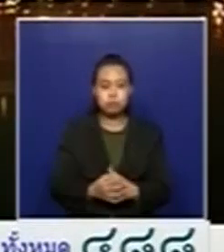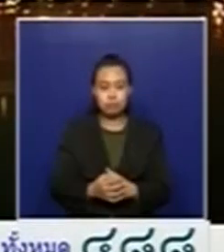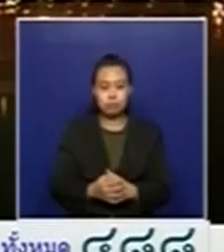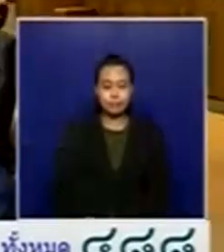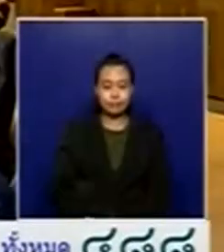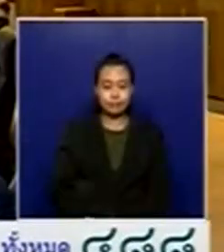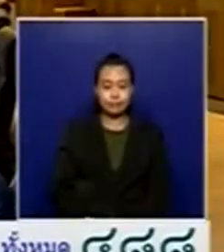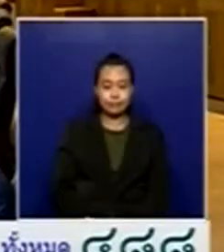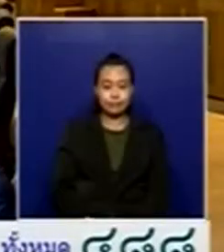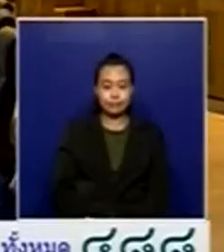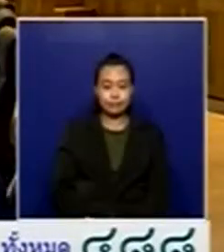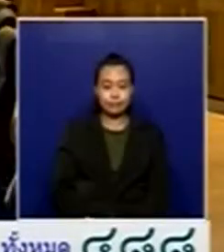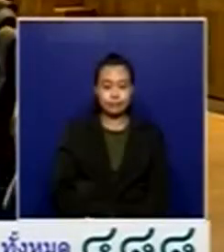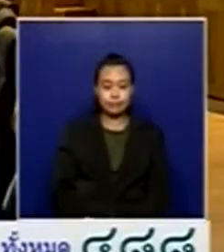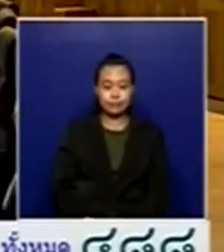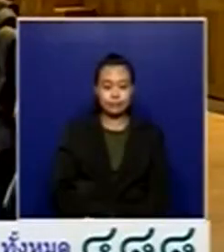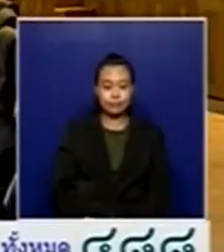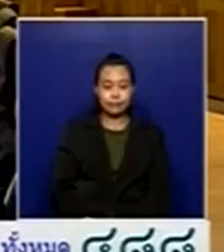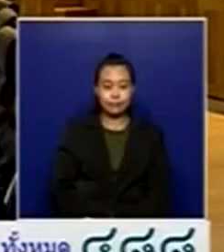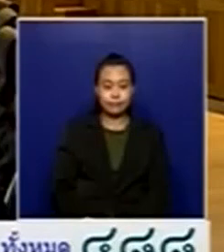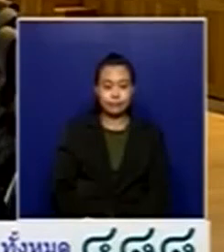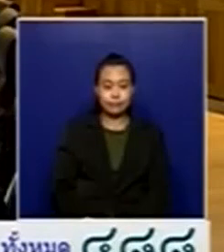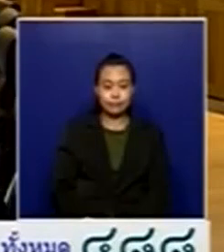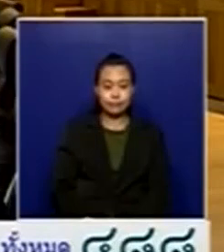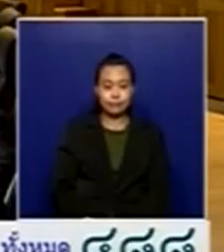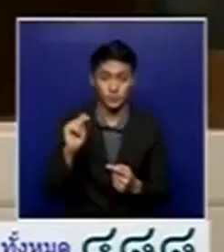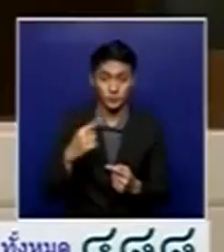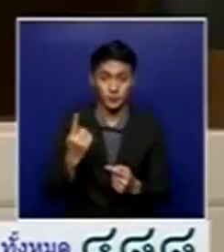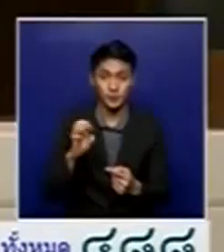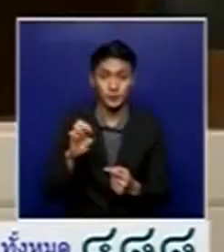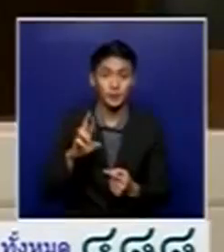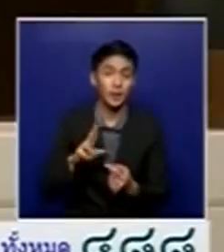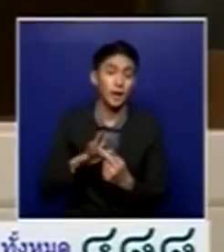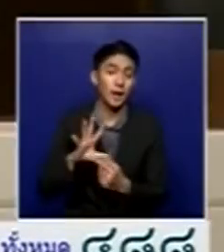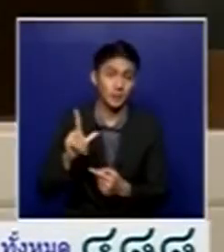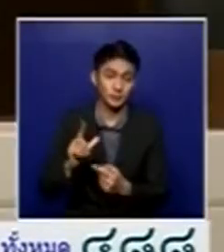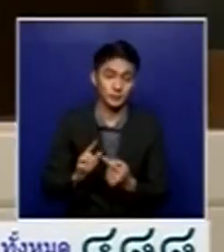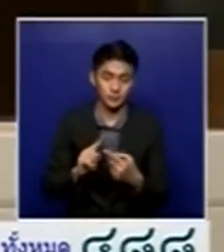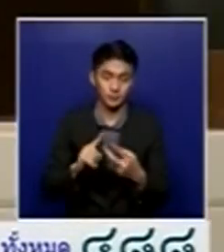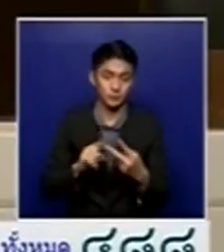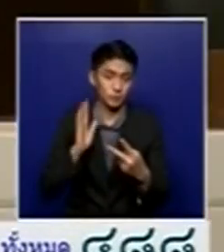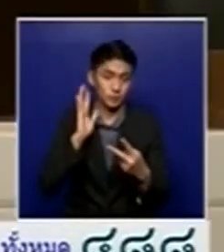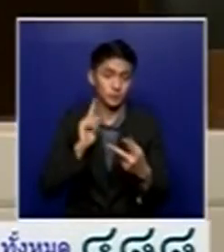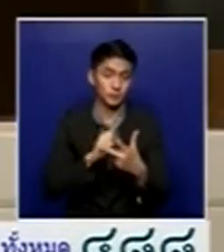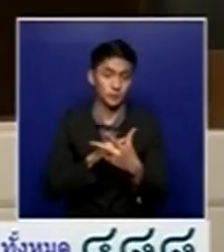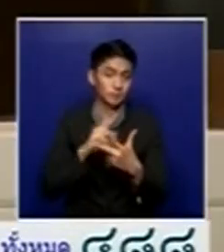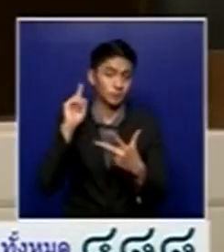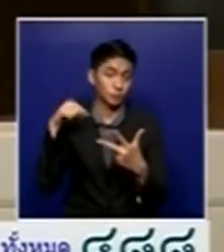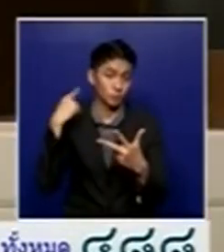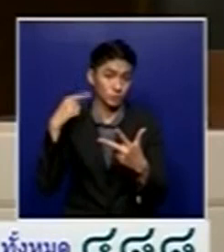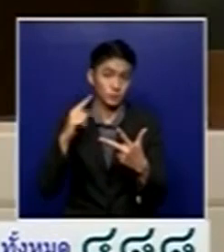มีผลบังคับใช้ค่ะดังนั้นเมื่อการพิจารณาจะกรอบเวลาที่กำหนดคาดว่างบประมาณปี64จะมีผลบัง